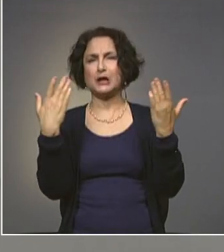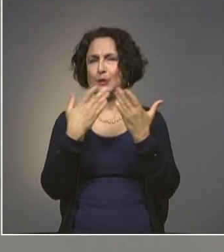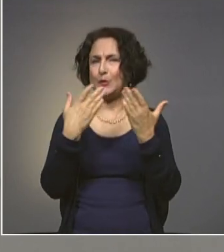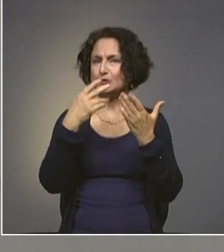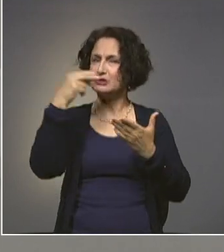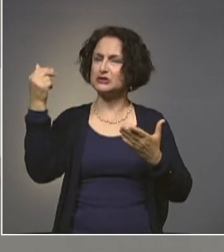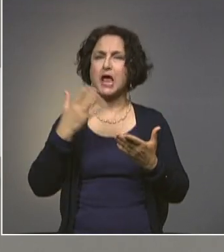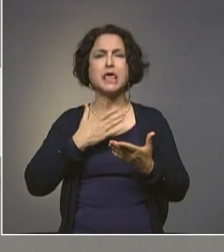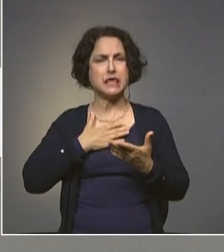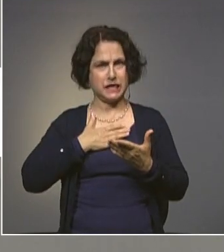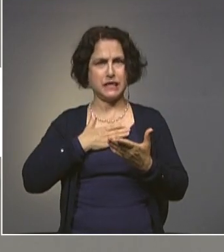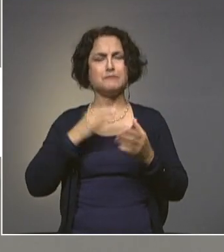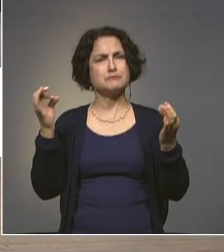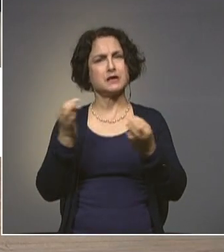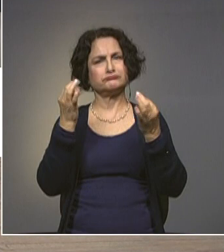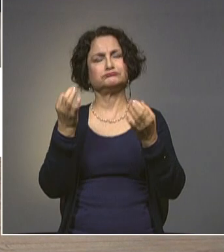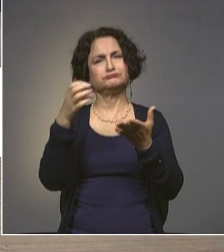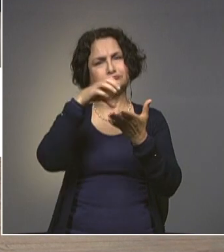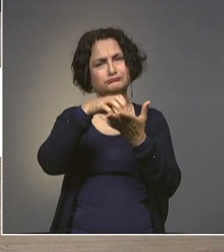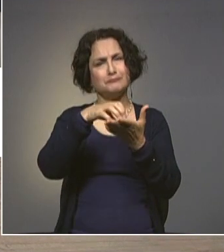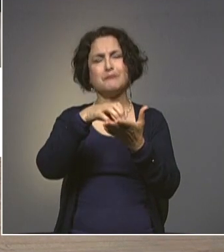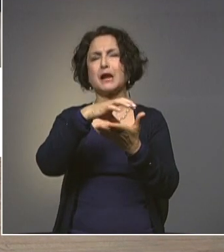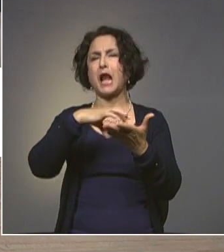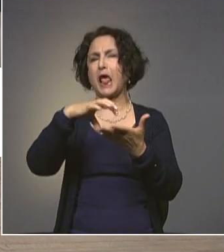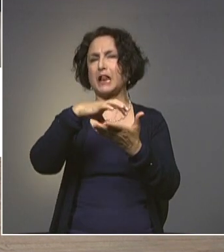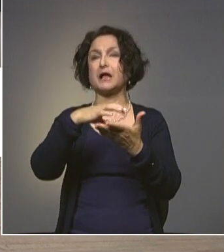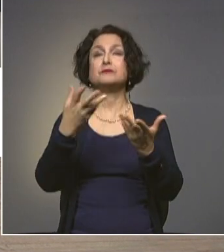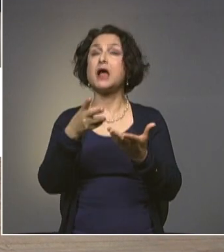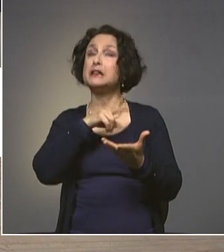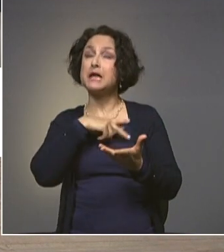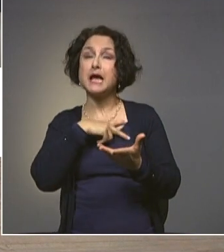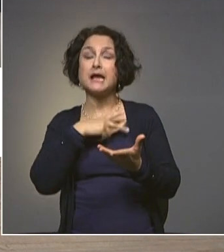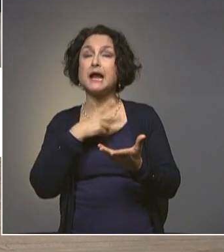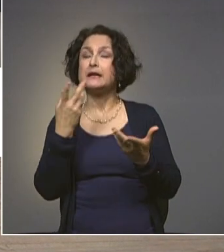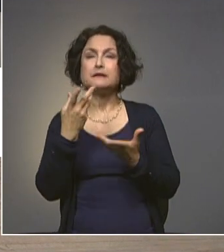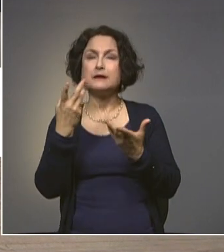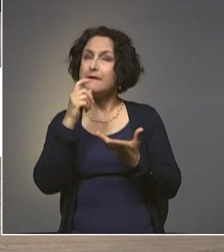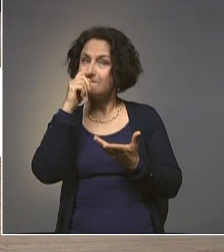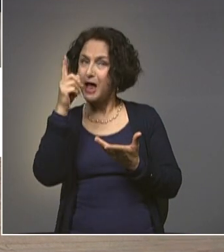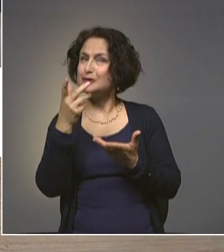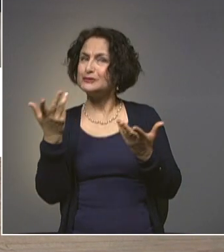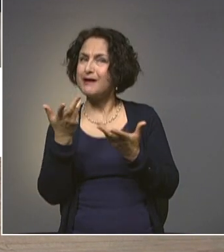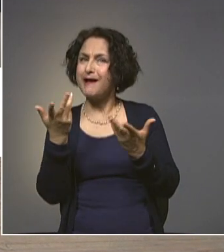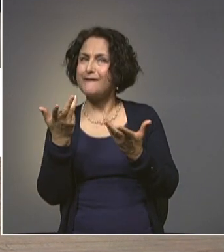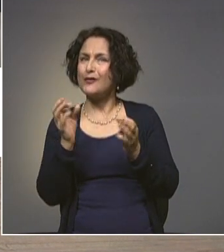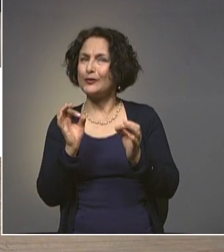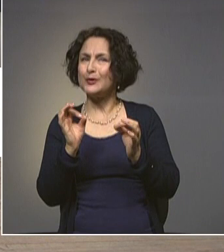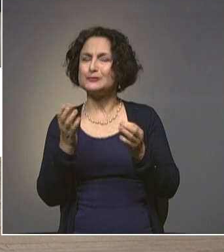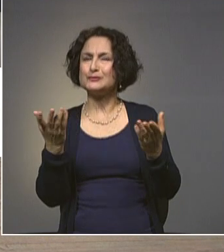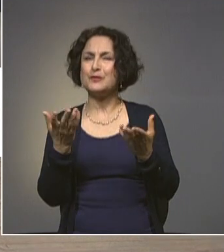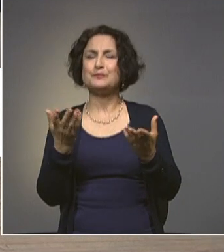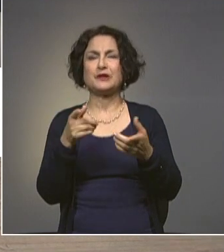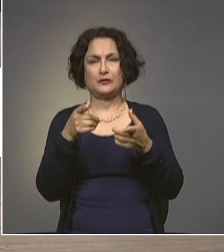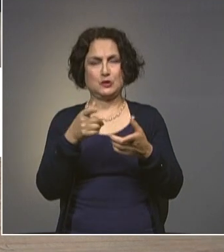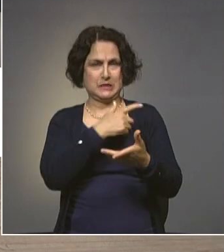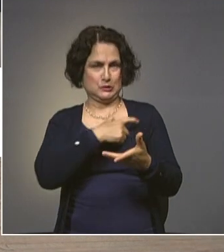паралелка в България. Наградите са много важни, когато става въпрос за конкурс, са много важни. Какви са наградите всъщност? В този